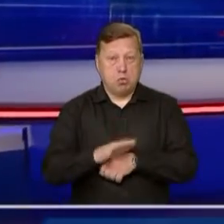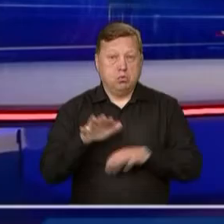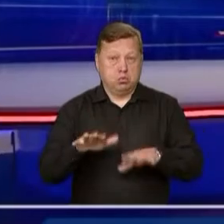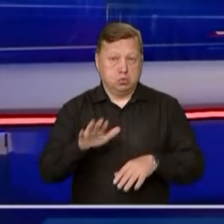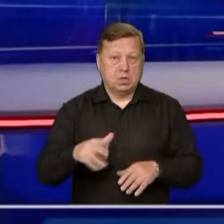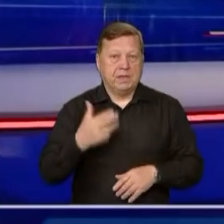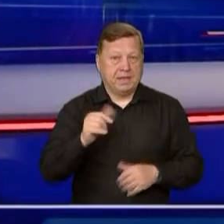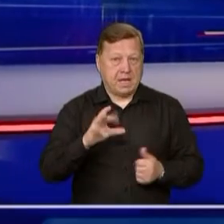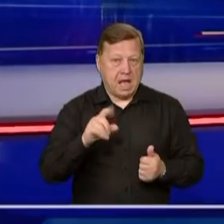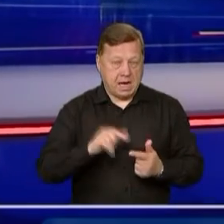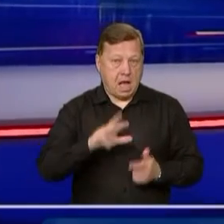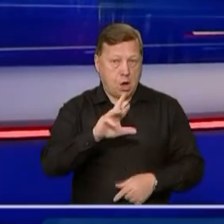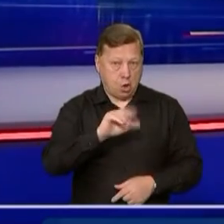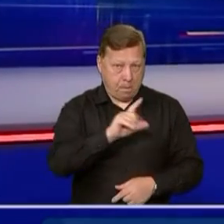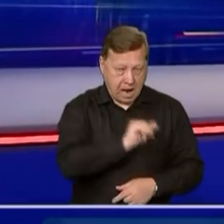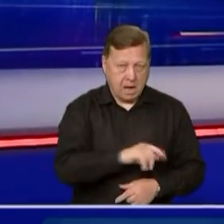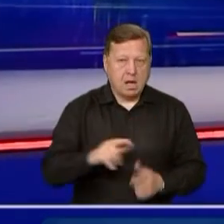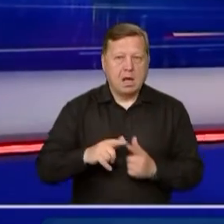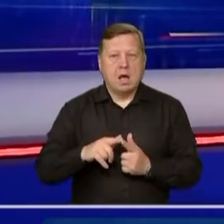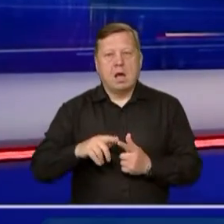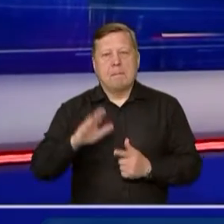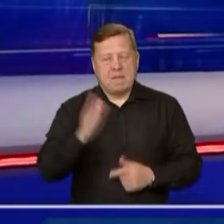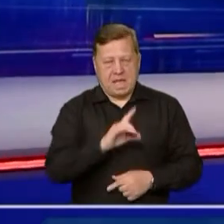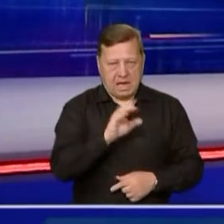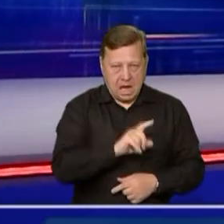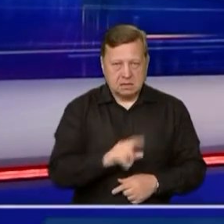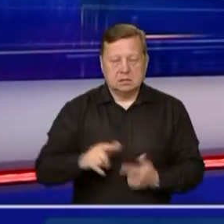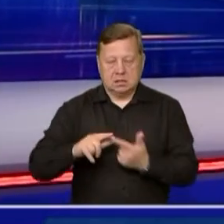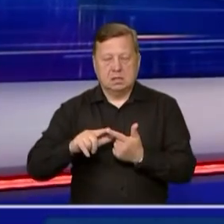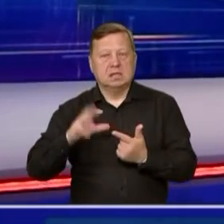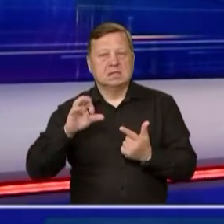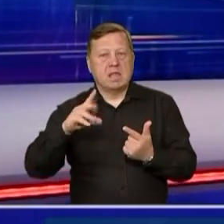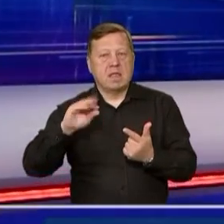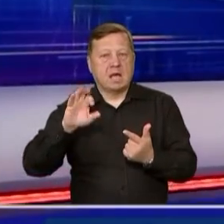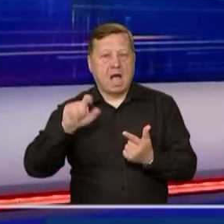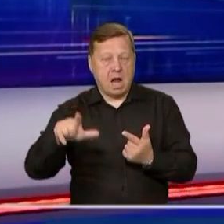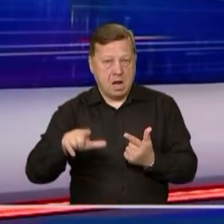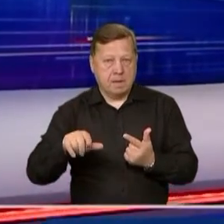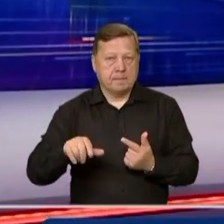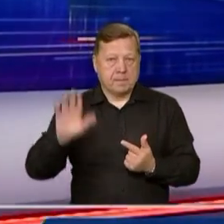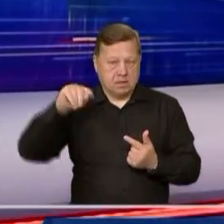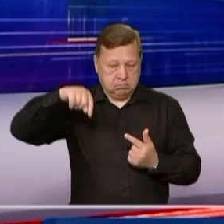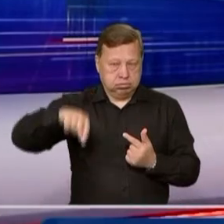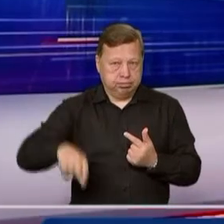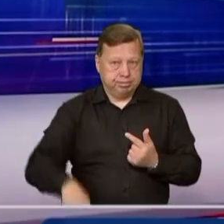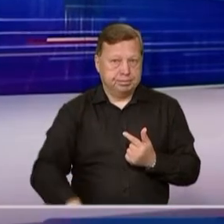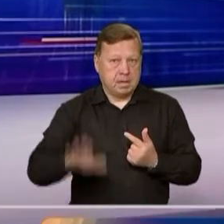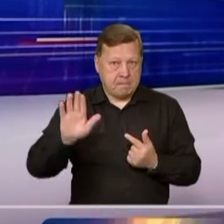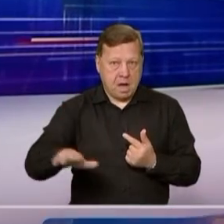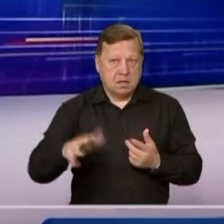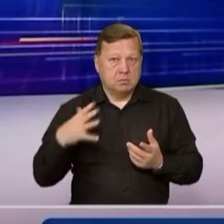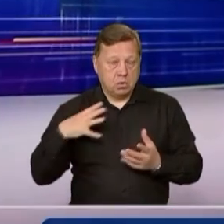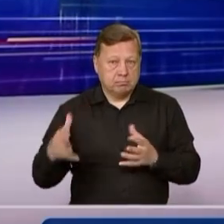surowców. Mówimy o Nigerii, producencie ropy, w mniejszym stopniu gazu. No i mówimy o Senegalu, który właśnie swoje złoża w tym momencie odkryte